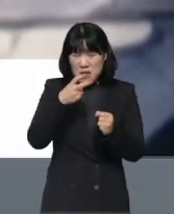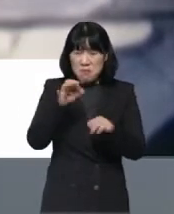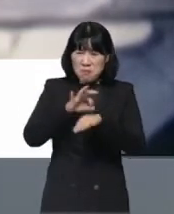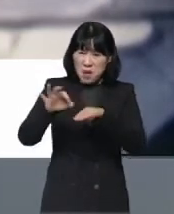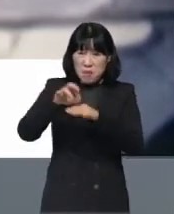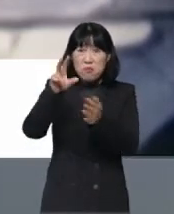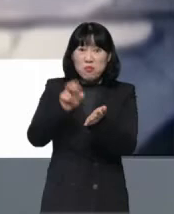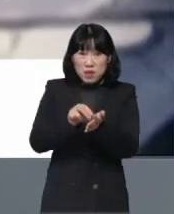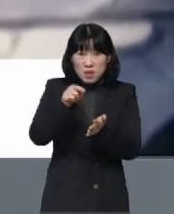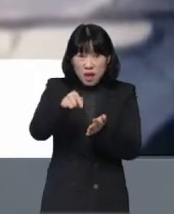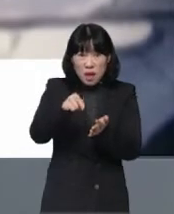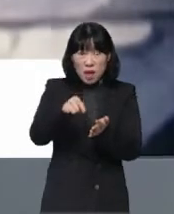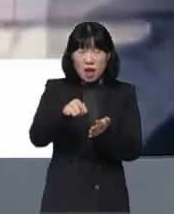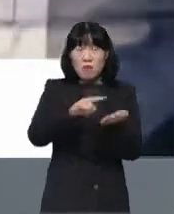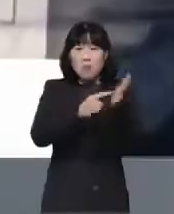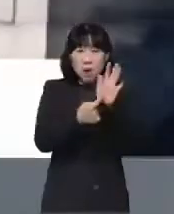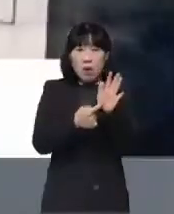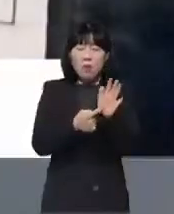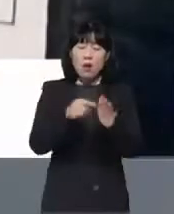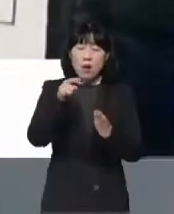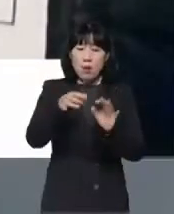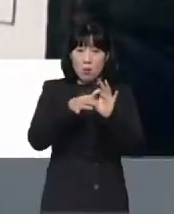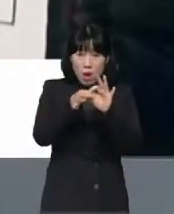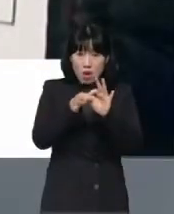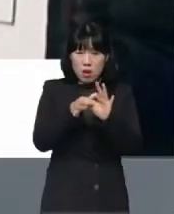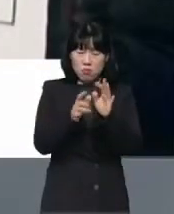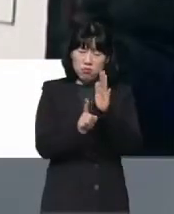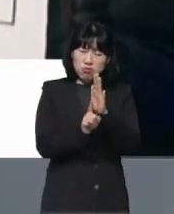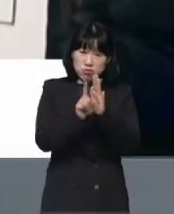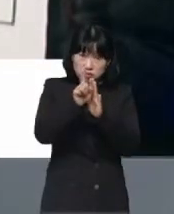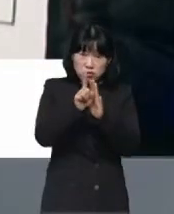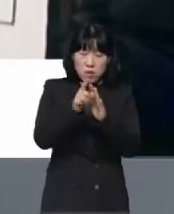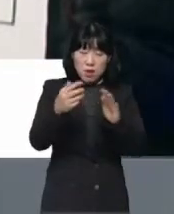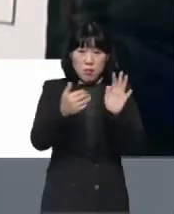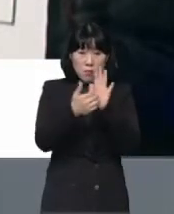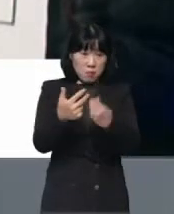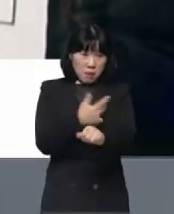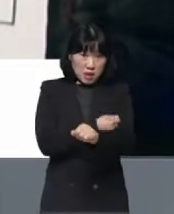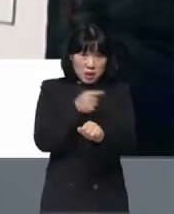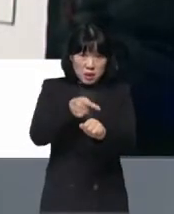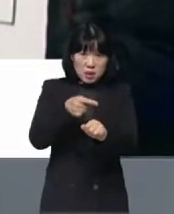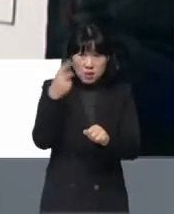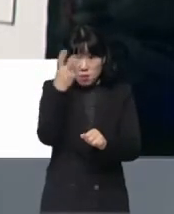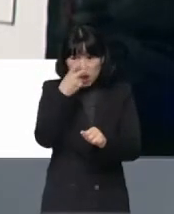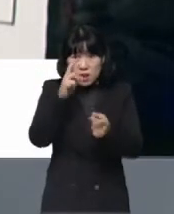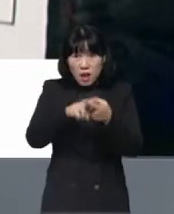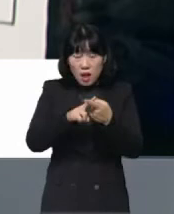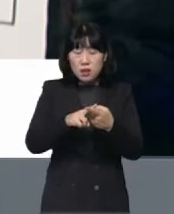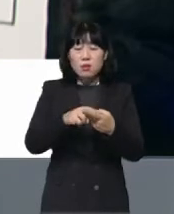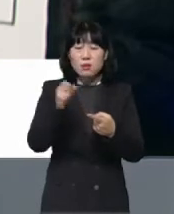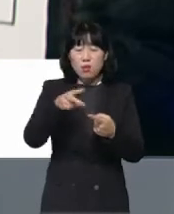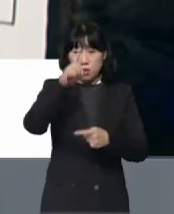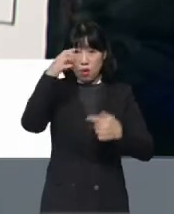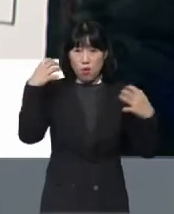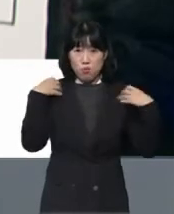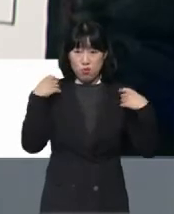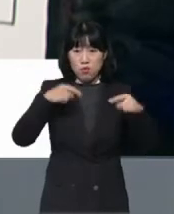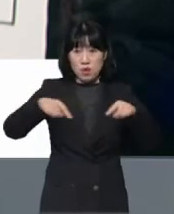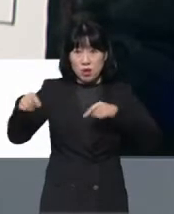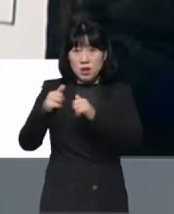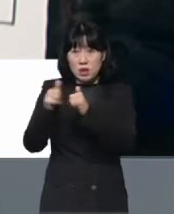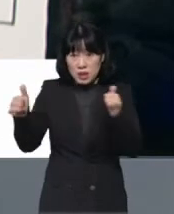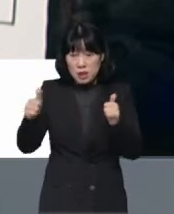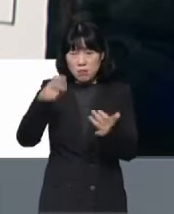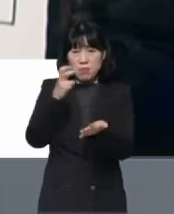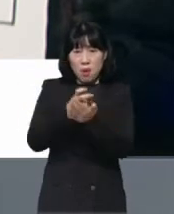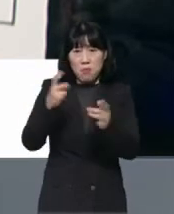보도해드렸는데요. 관계기관이 상온 노출된 정황이 드러난 백신에 대한 조사에 나서고 정부와 정치권이 제도 정비에 나서기로